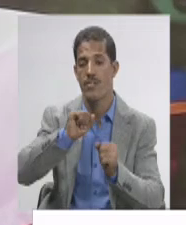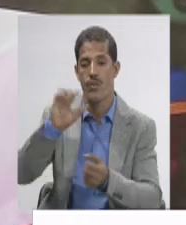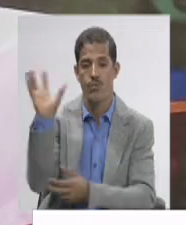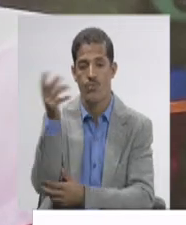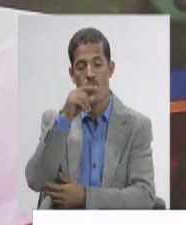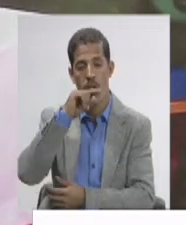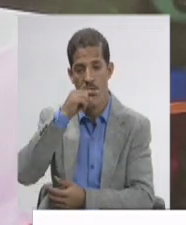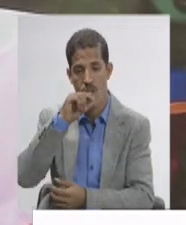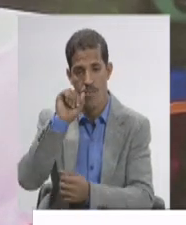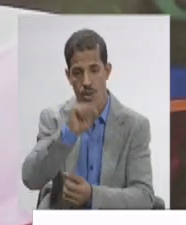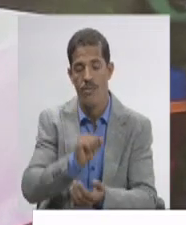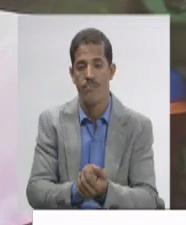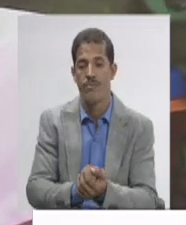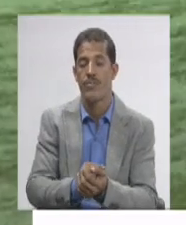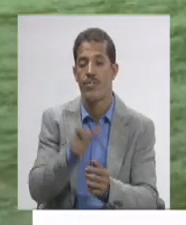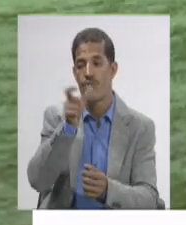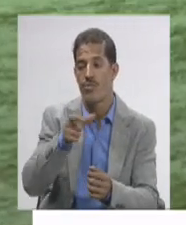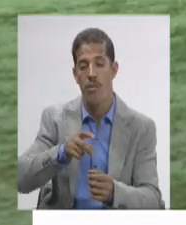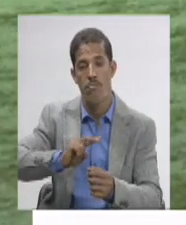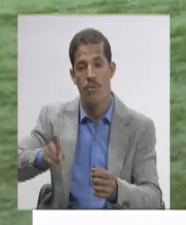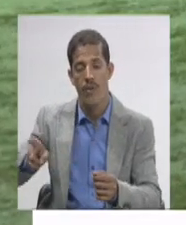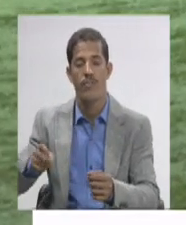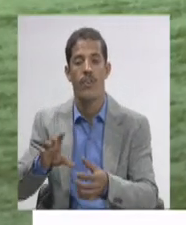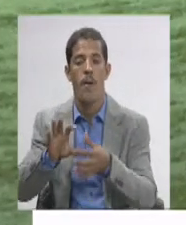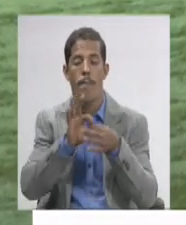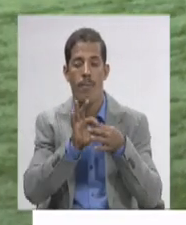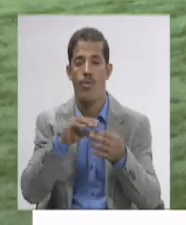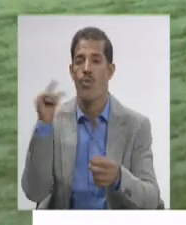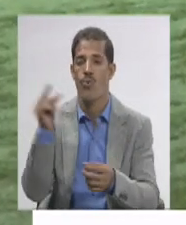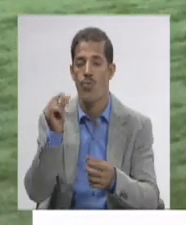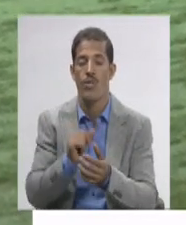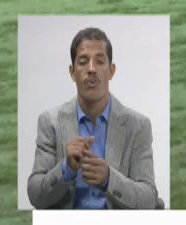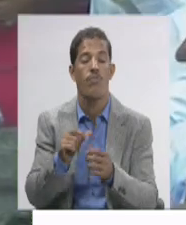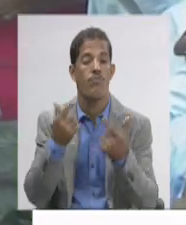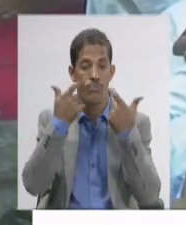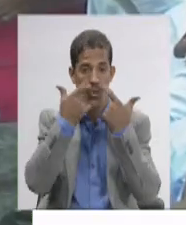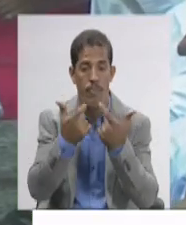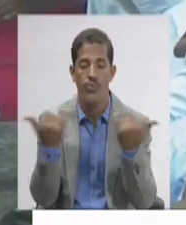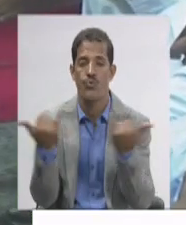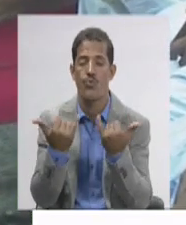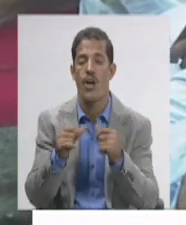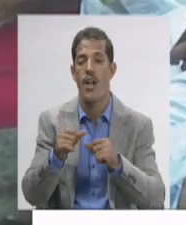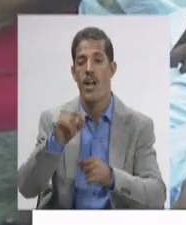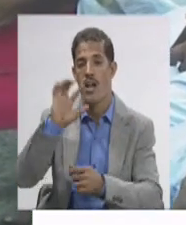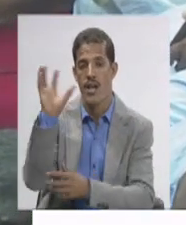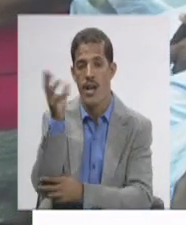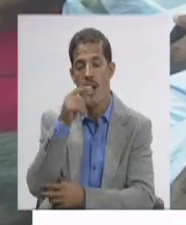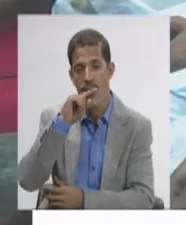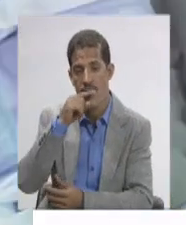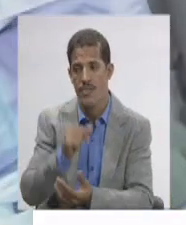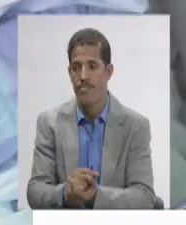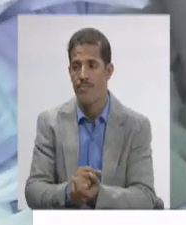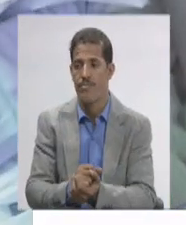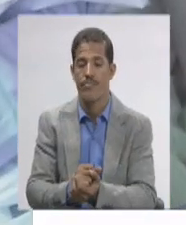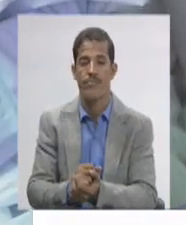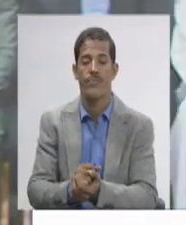معتبره لعدد كبير من ممثل الروابط الوطنيه والدوليه المهتمه بزراعه النخيل المهرجان الذي اشرف على انطلاق فعالياته